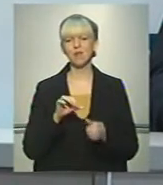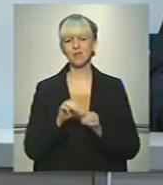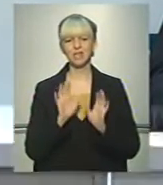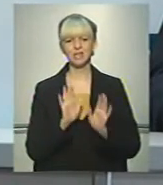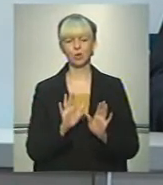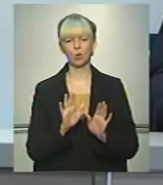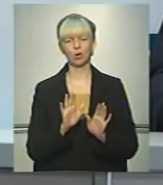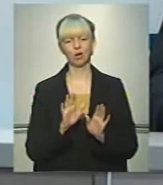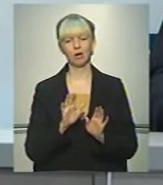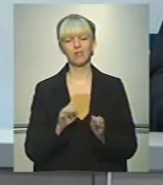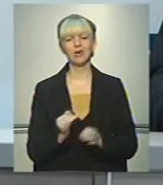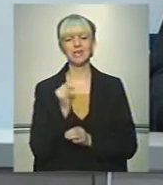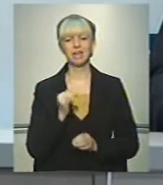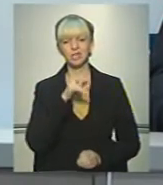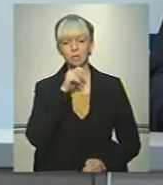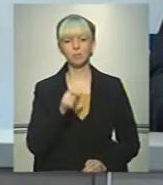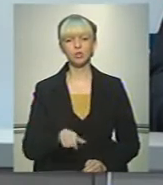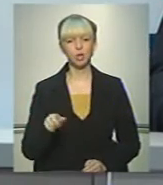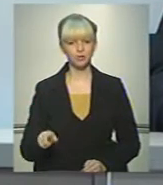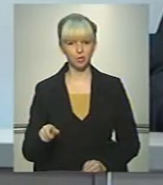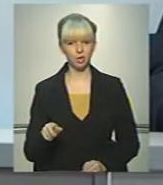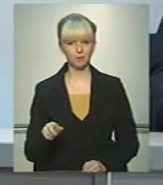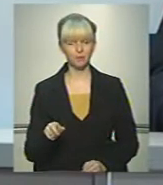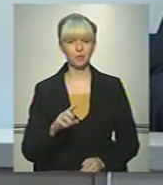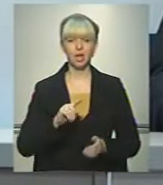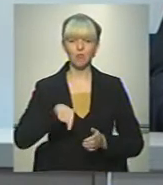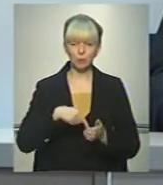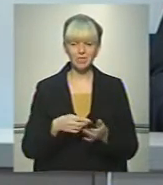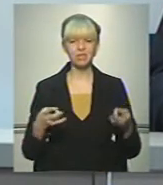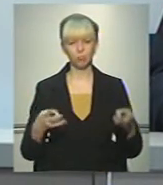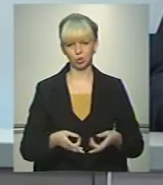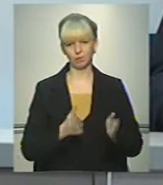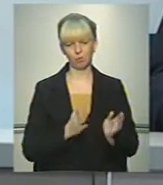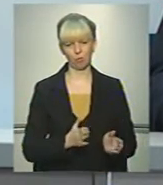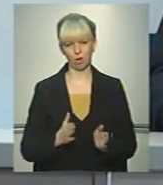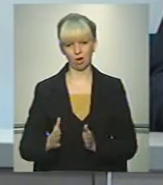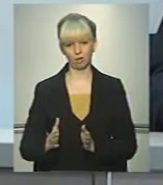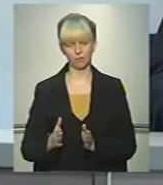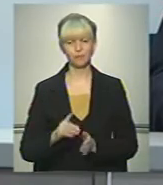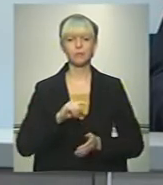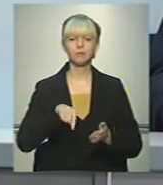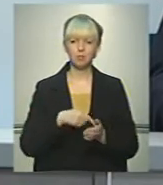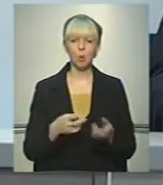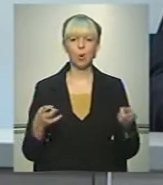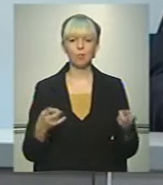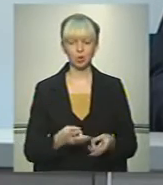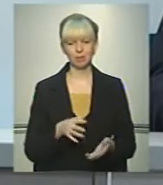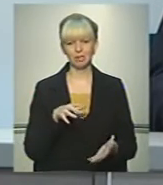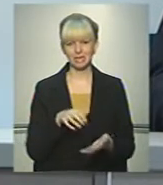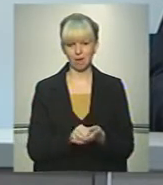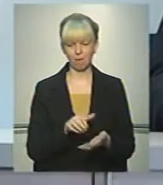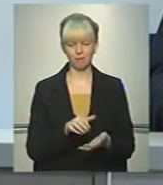в інтересах чернівчан. В місту потрібен порядок. Містом потрібно